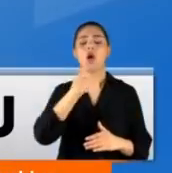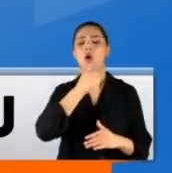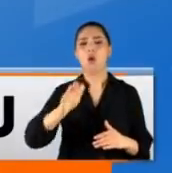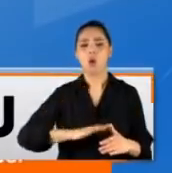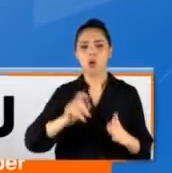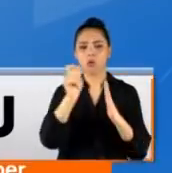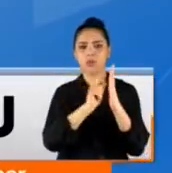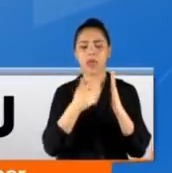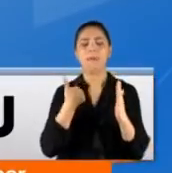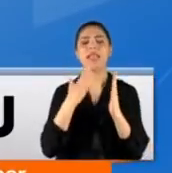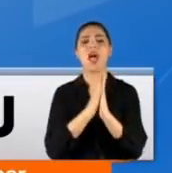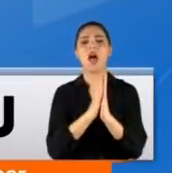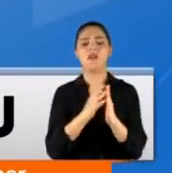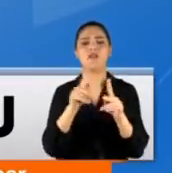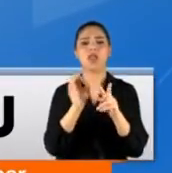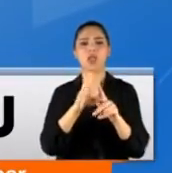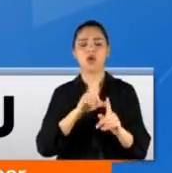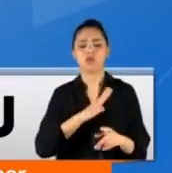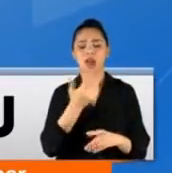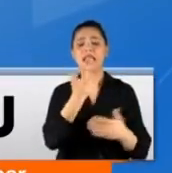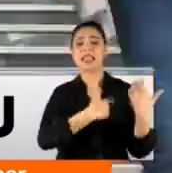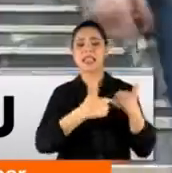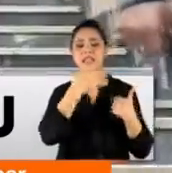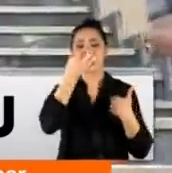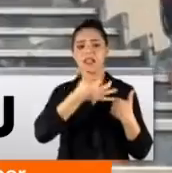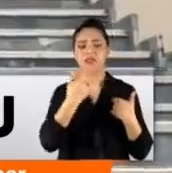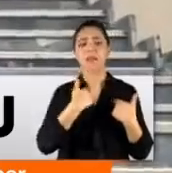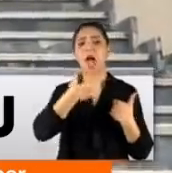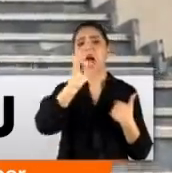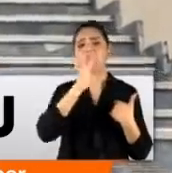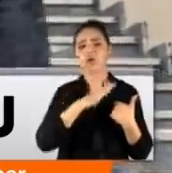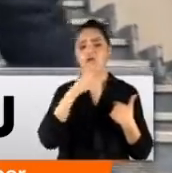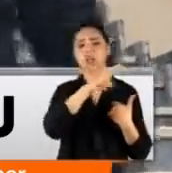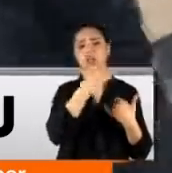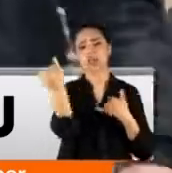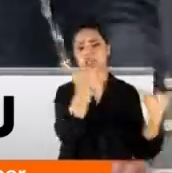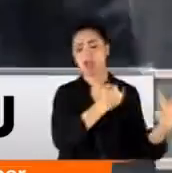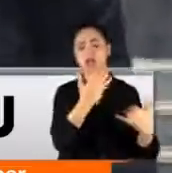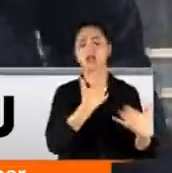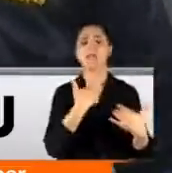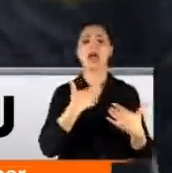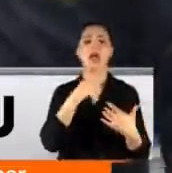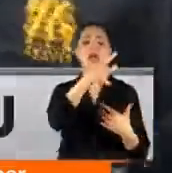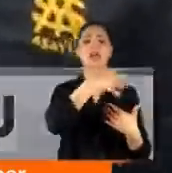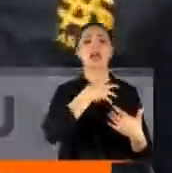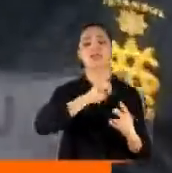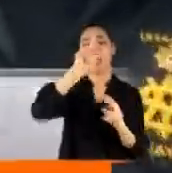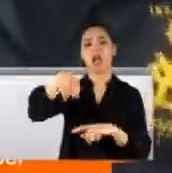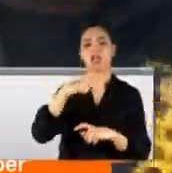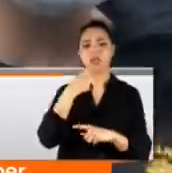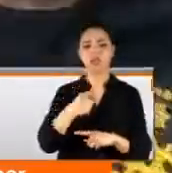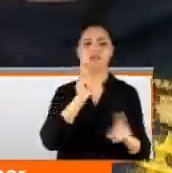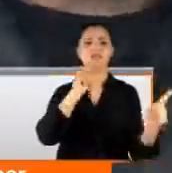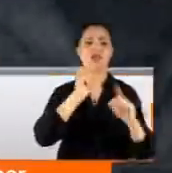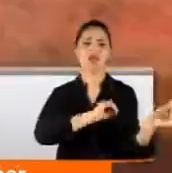beni affet notu da bulundu. Sevgilisi ifadesinde ise alkollüydük, tartıştık, kendini aşağı attı dedi. Sonrasında adliyeye